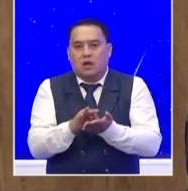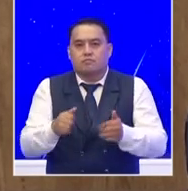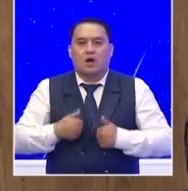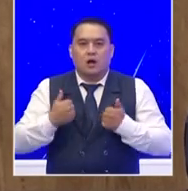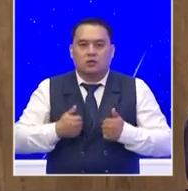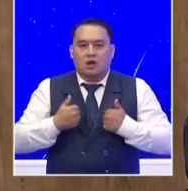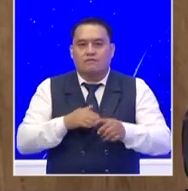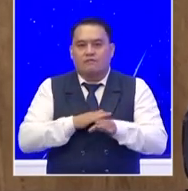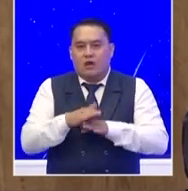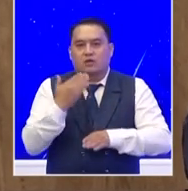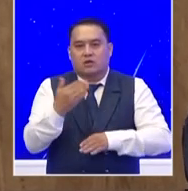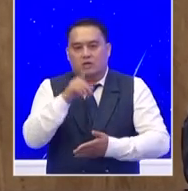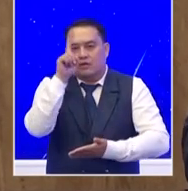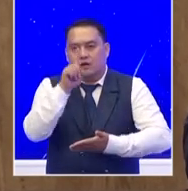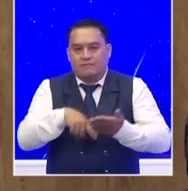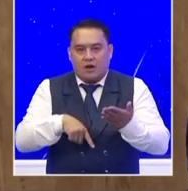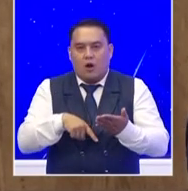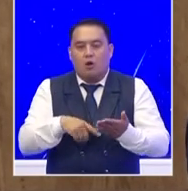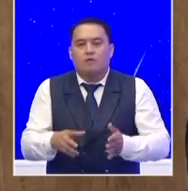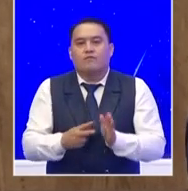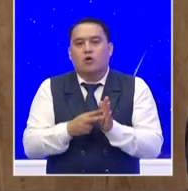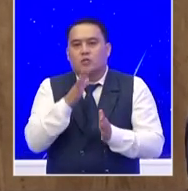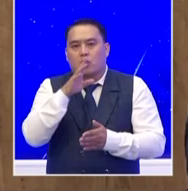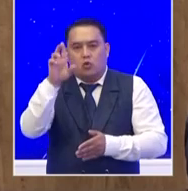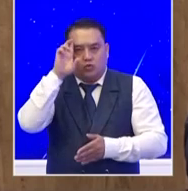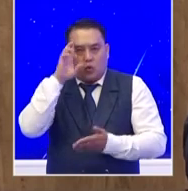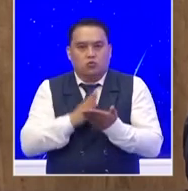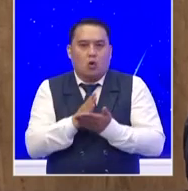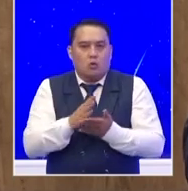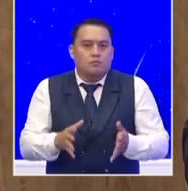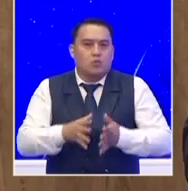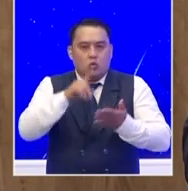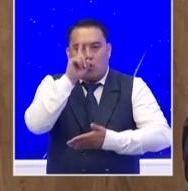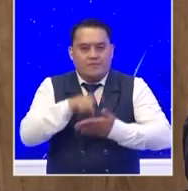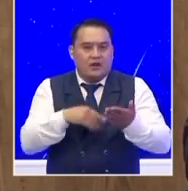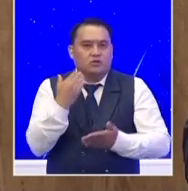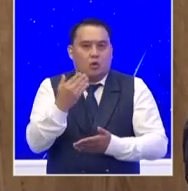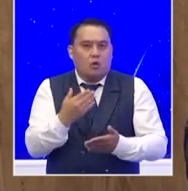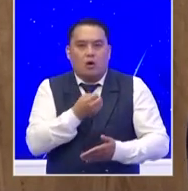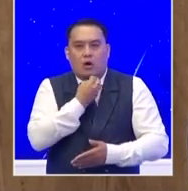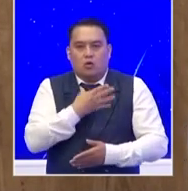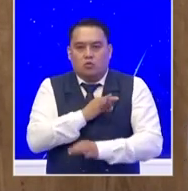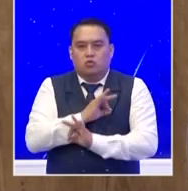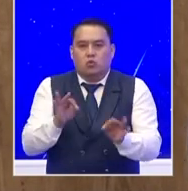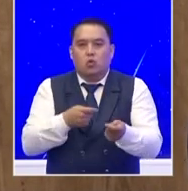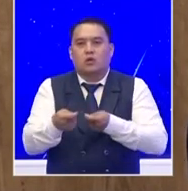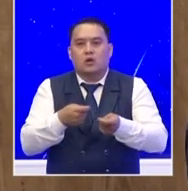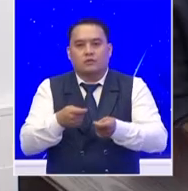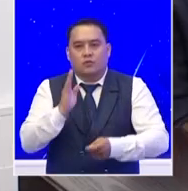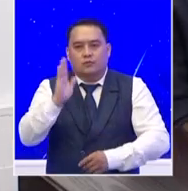Постарайтесь оправдать возложенное на вас доверие. Вы уже 8 лет в госслужбе, и я более чем уверен, что из вас получится хороший